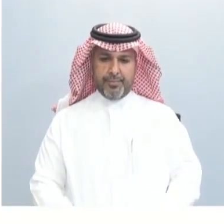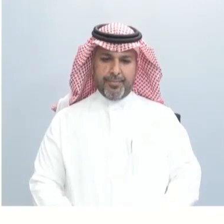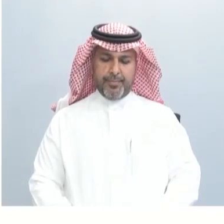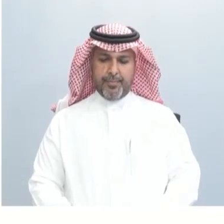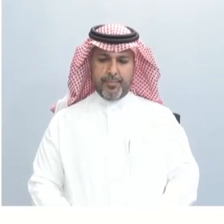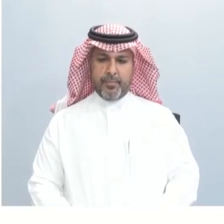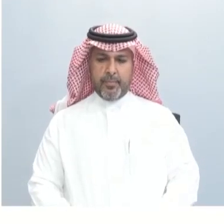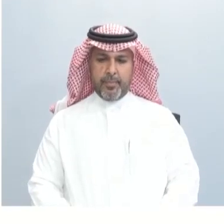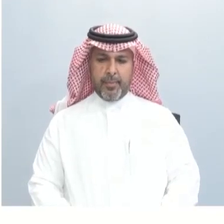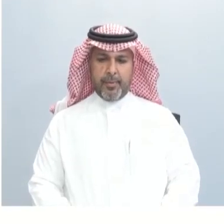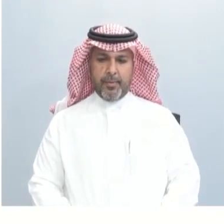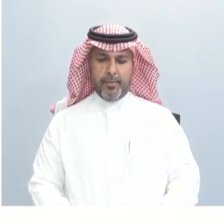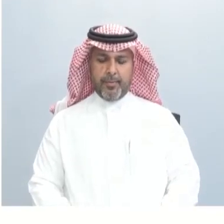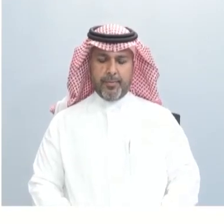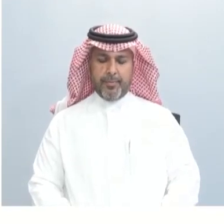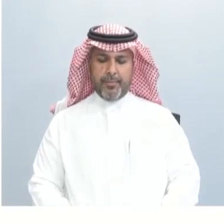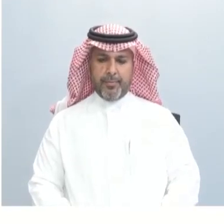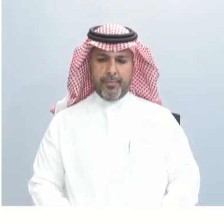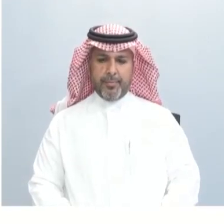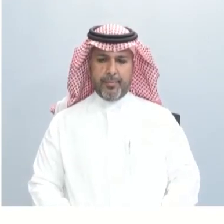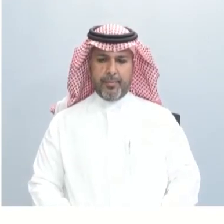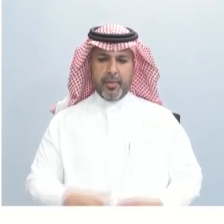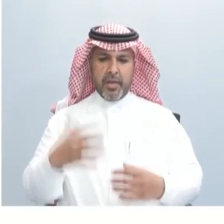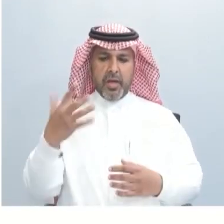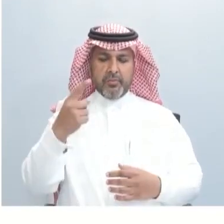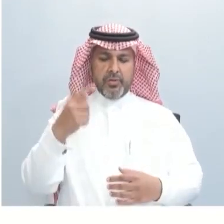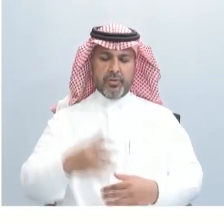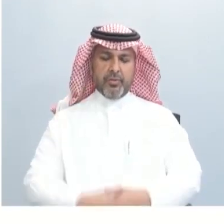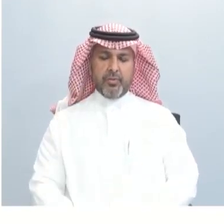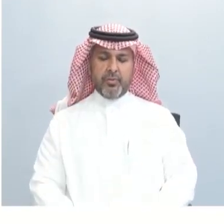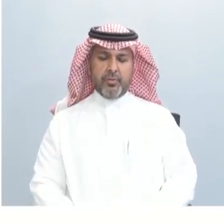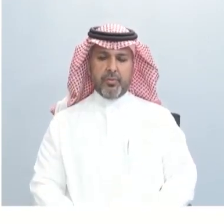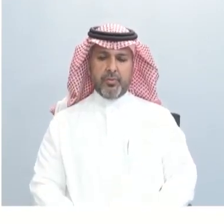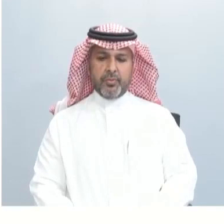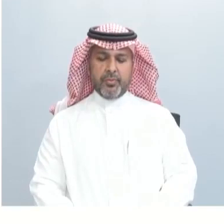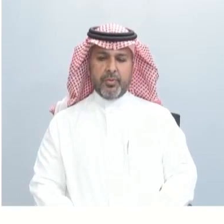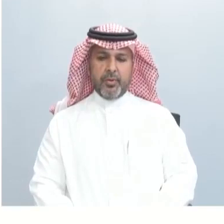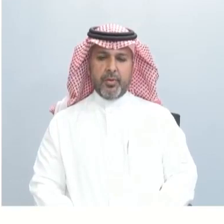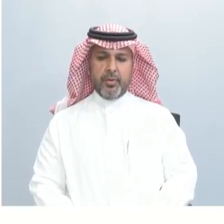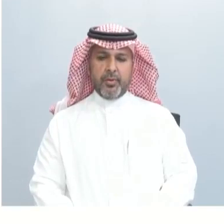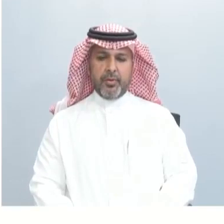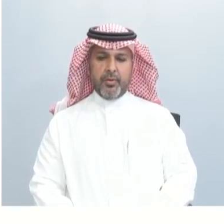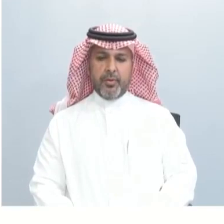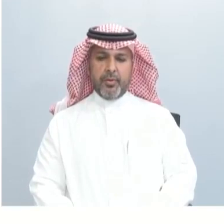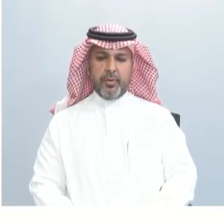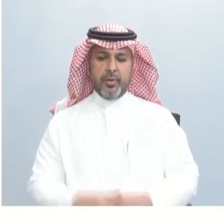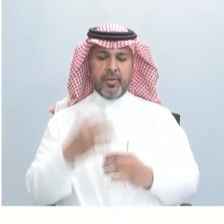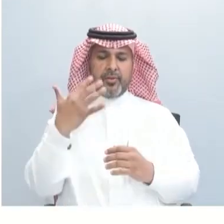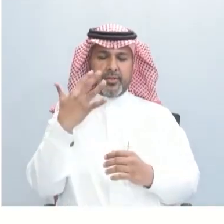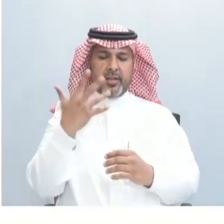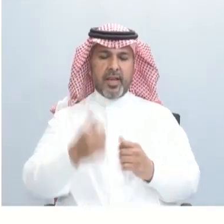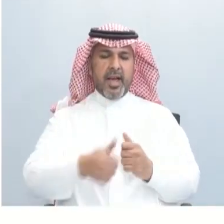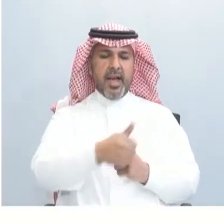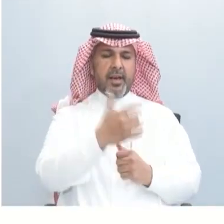السادسه راح يعطينا هنا طبعا 15 طريقه اذا كان فاز في خمس مراحل